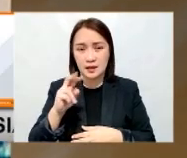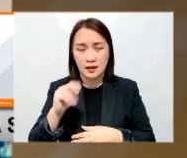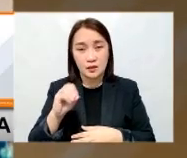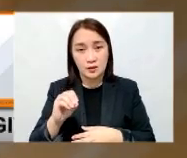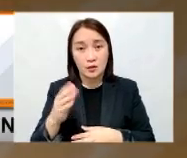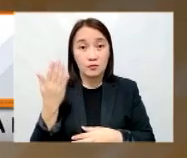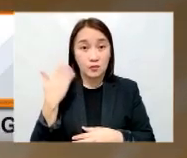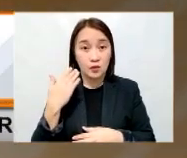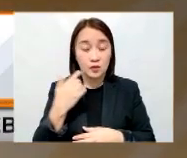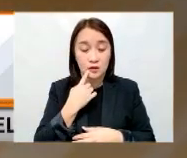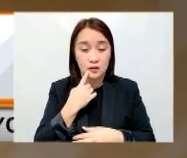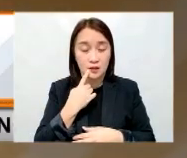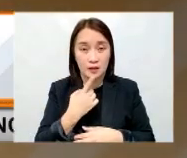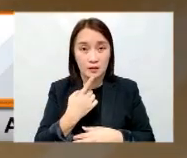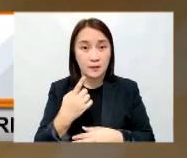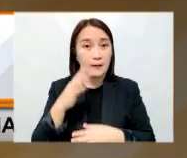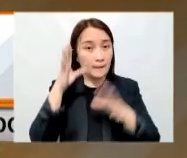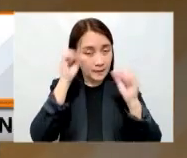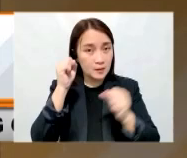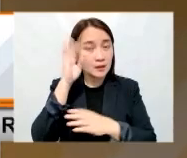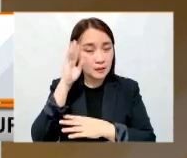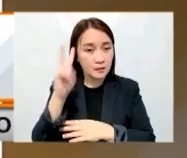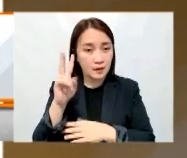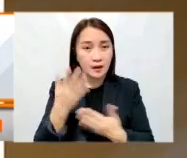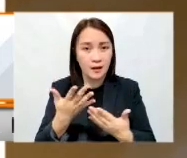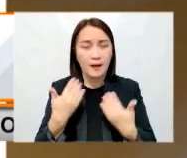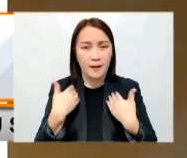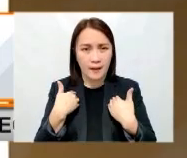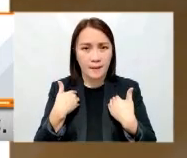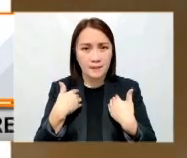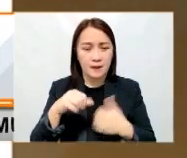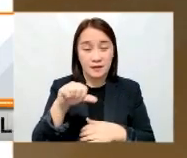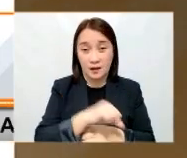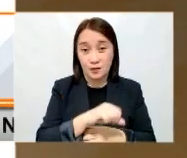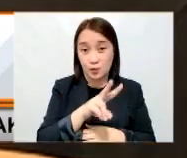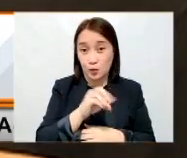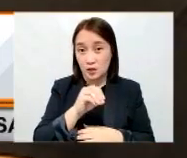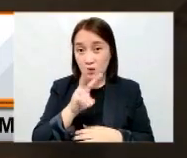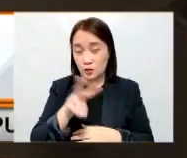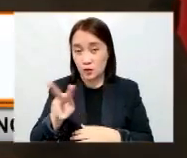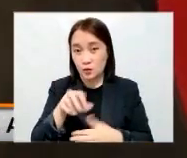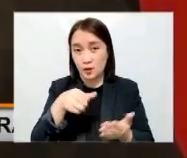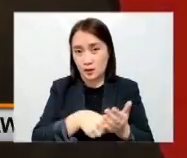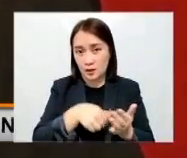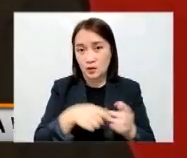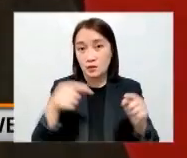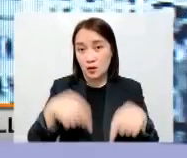na plano niyang magtalaga sa gabinete ng mga natalo sa 2022 elections ngayong tapos na ang appointment